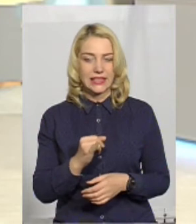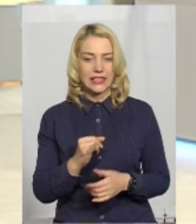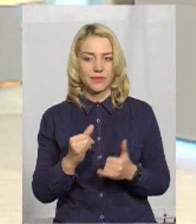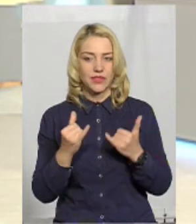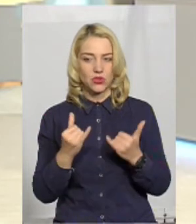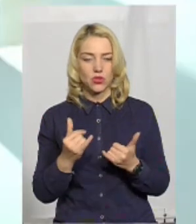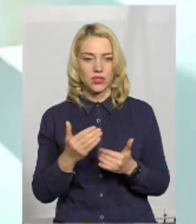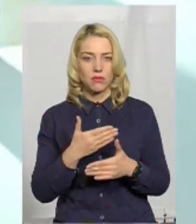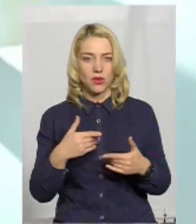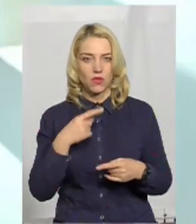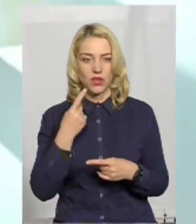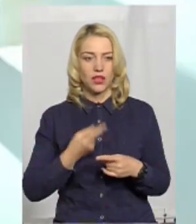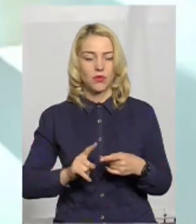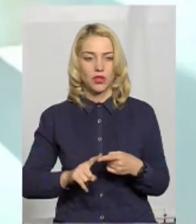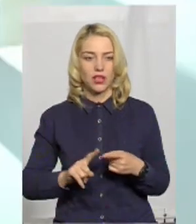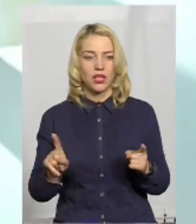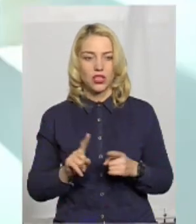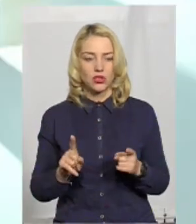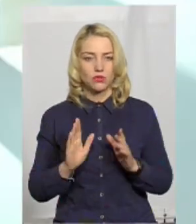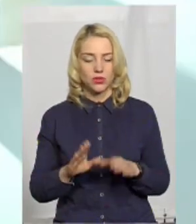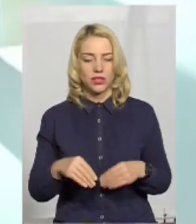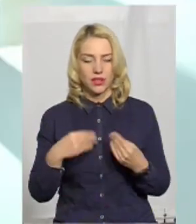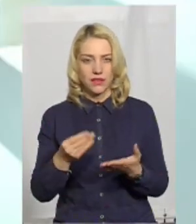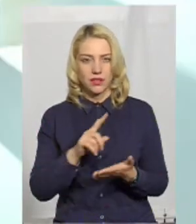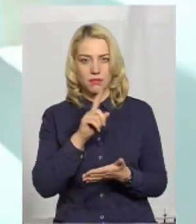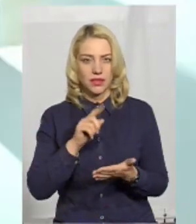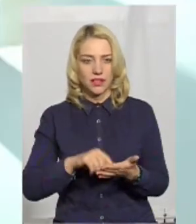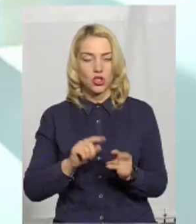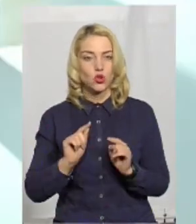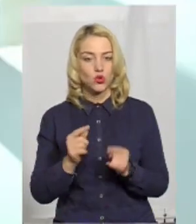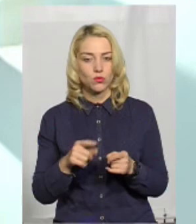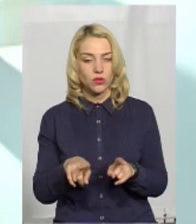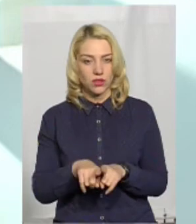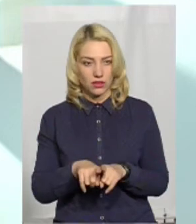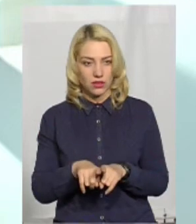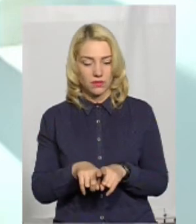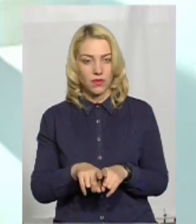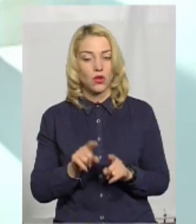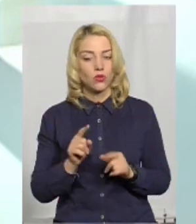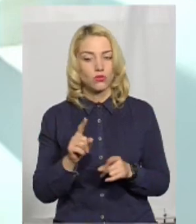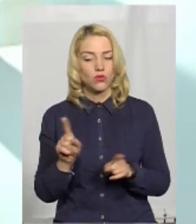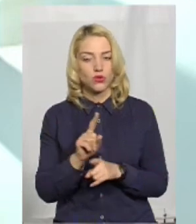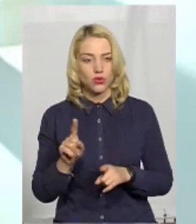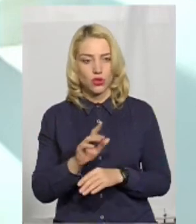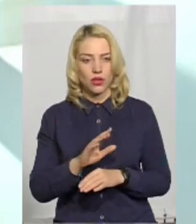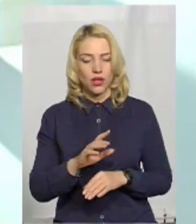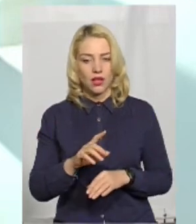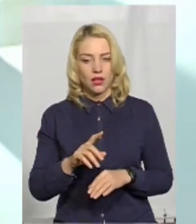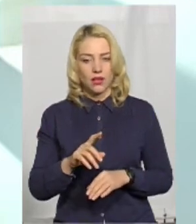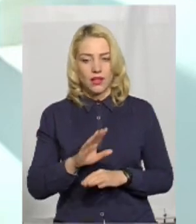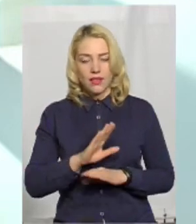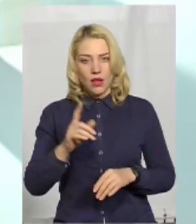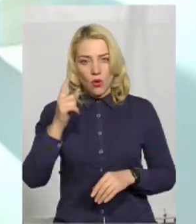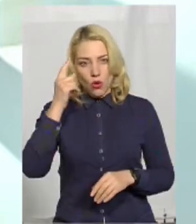анонсі говорили про те, що будете задавати запитання, чому так? Так. Тому що необдумане